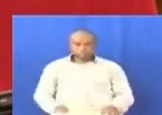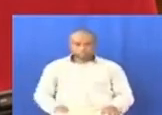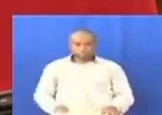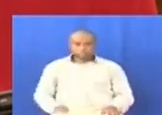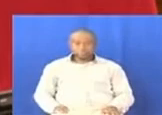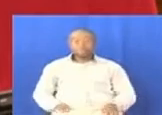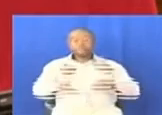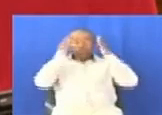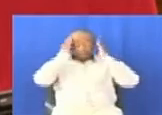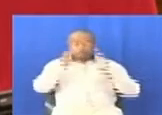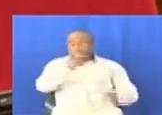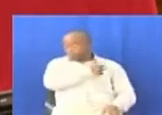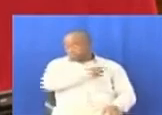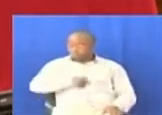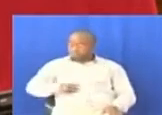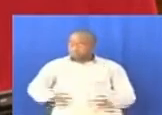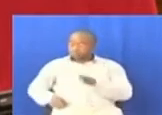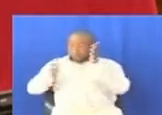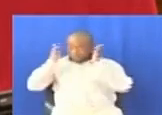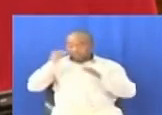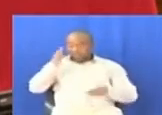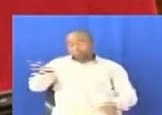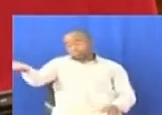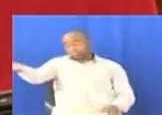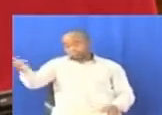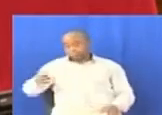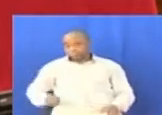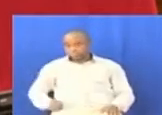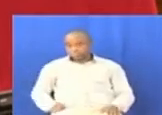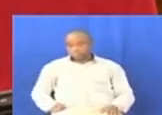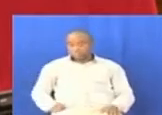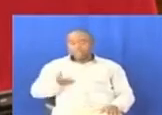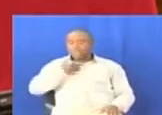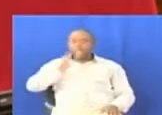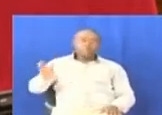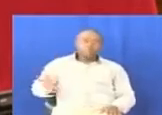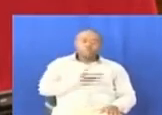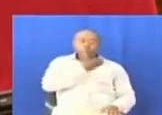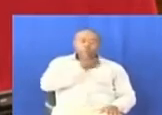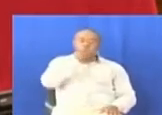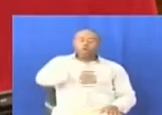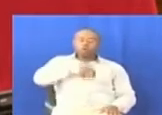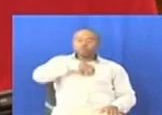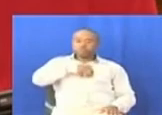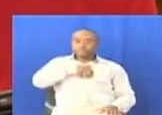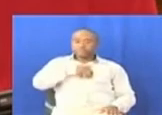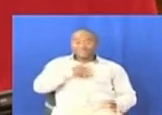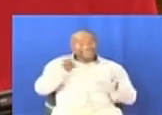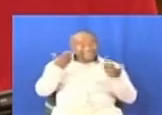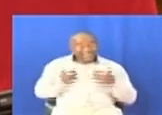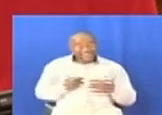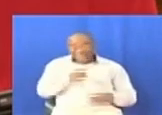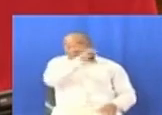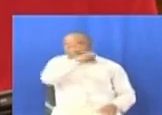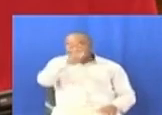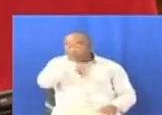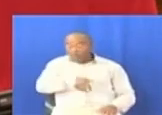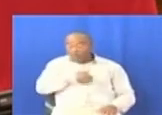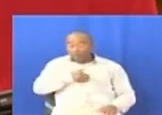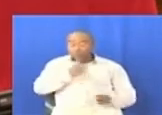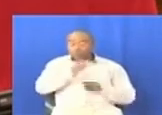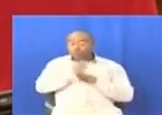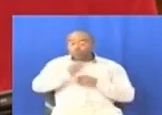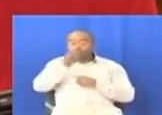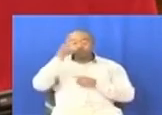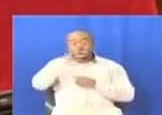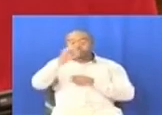Mheshimiwa Rais, Mheshimiwa Spika, ametuondoa katika hofu. Watu wote sasa hivi hawana hofu na corona.